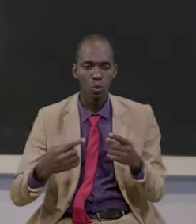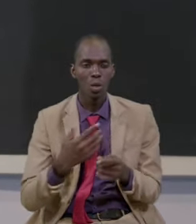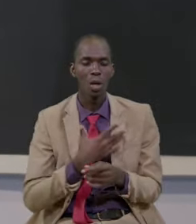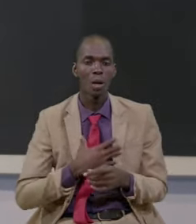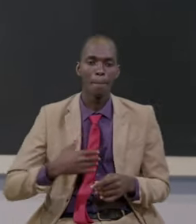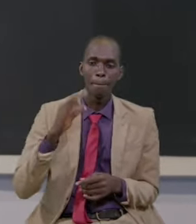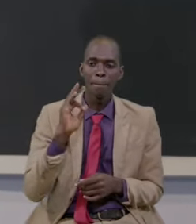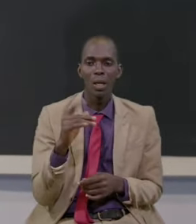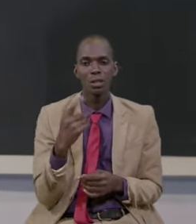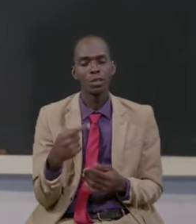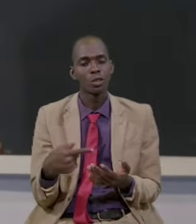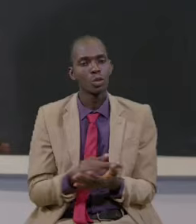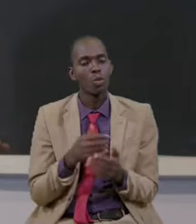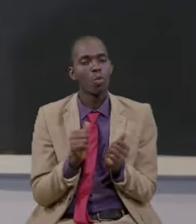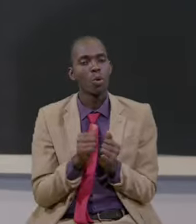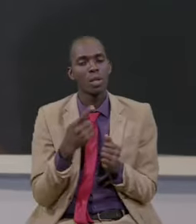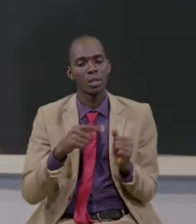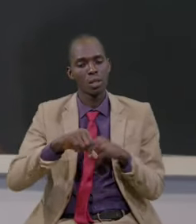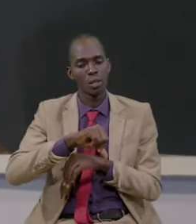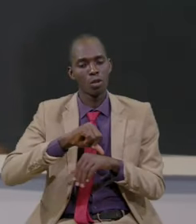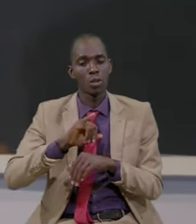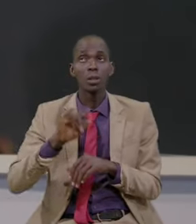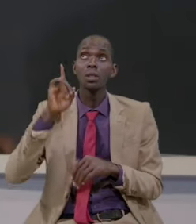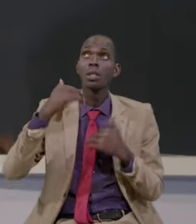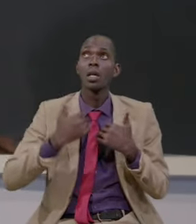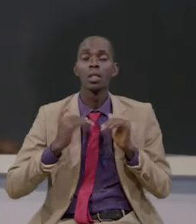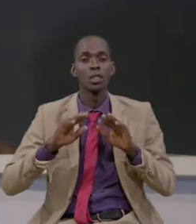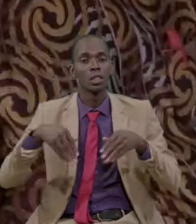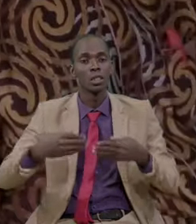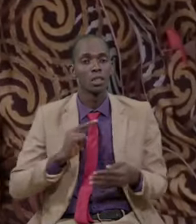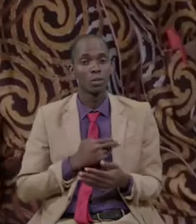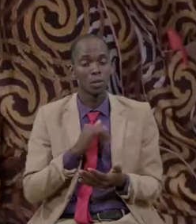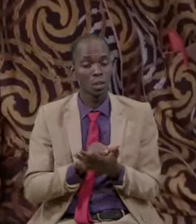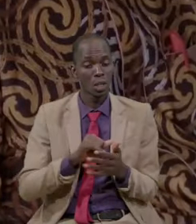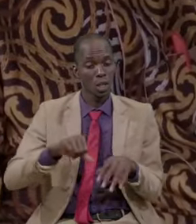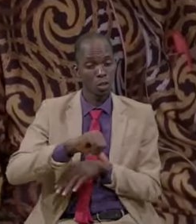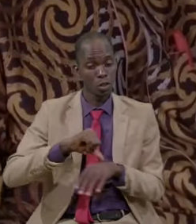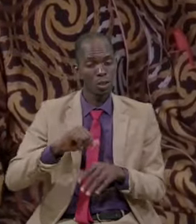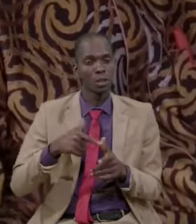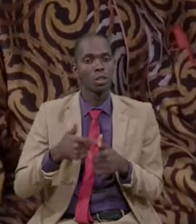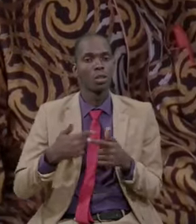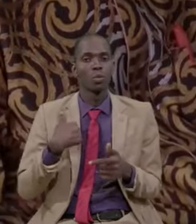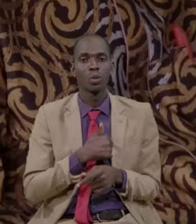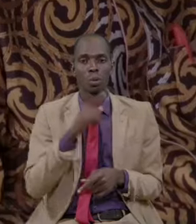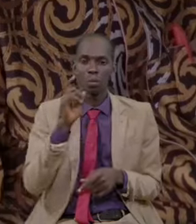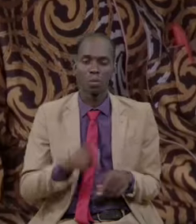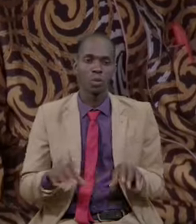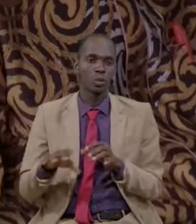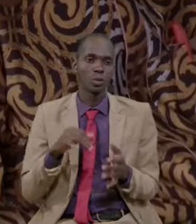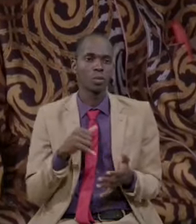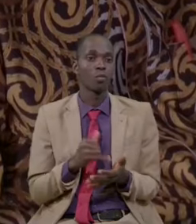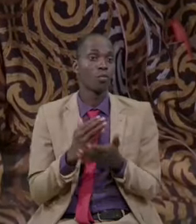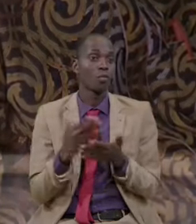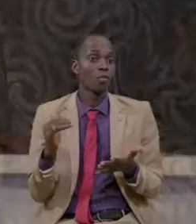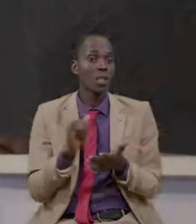avec l'onction qu'il nous a donné. Il nous a donné l'onction et nous allons le faire. Quelque chose que les